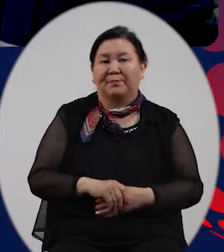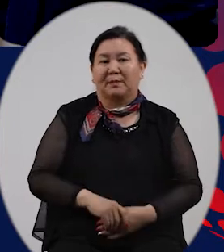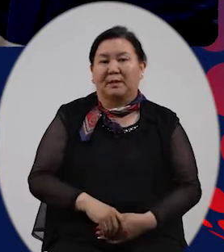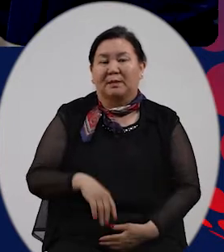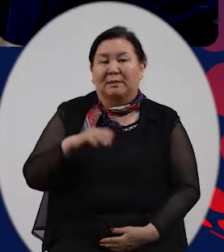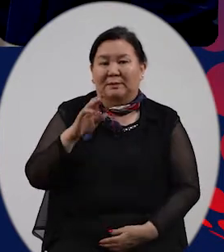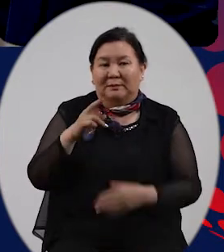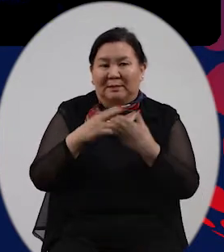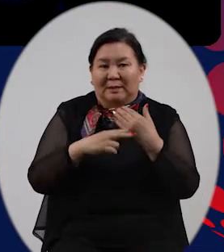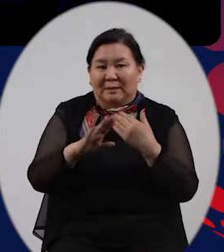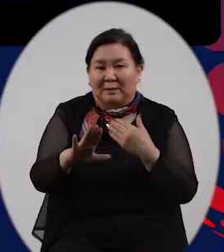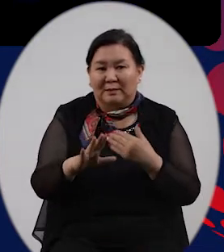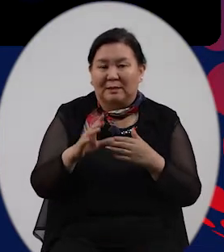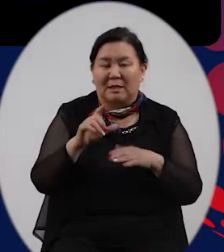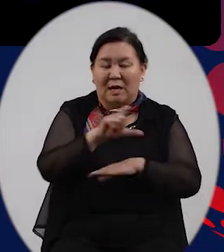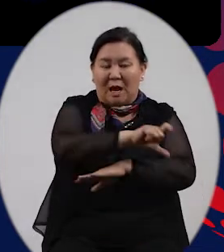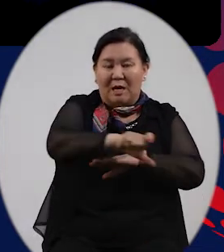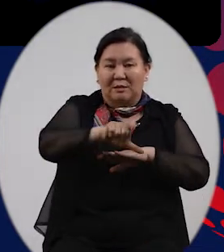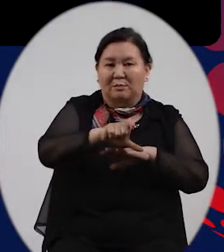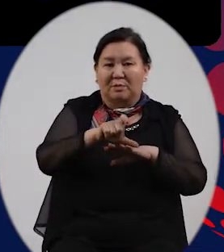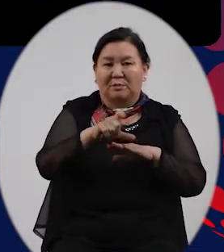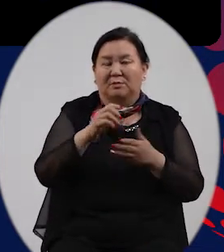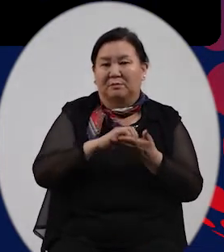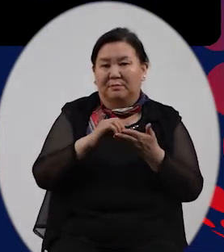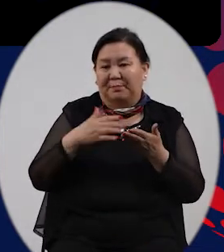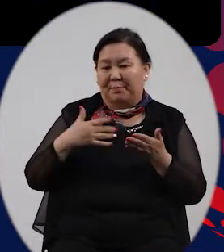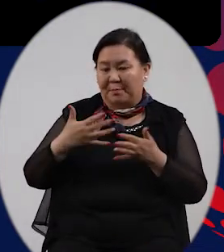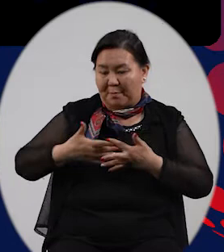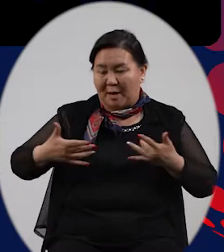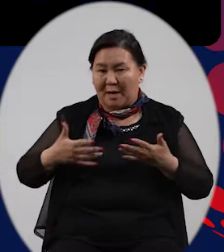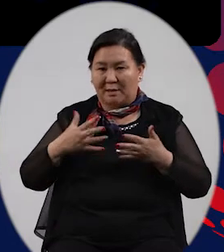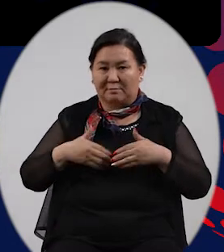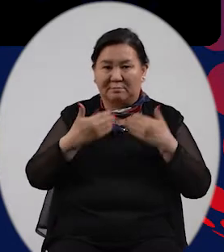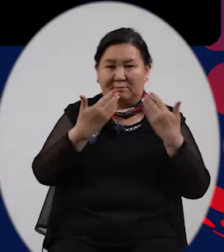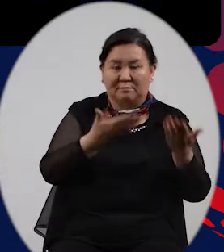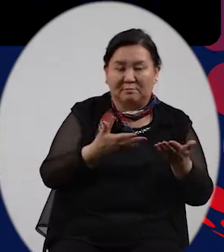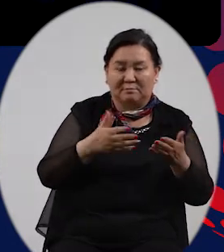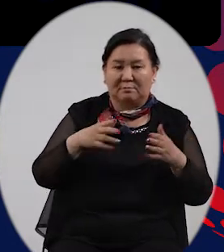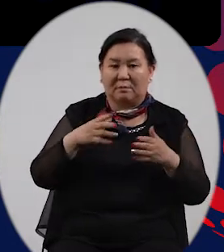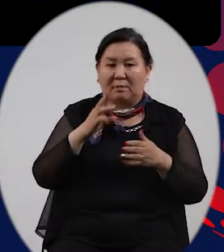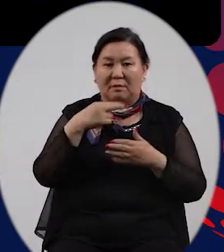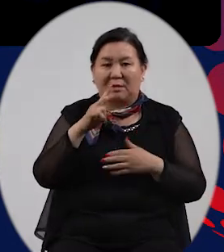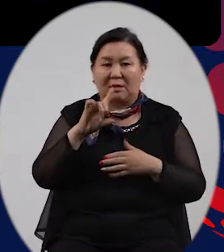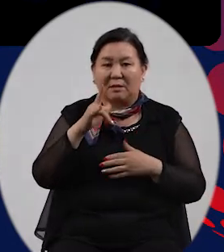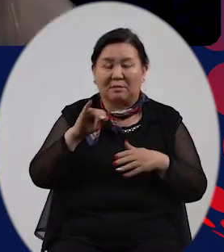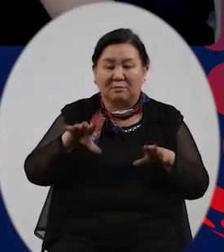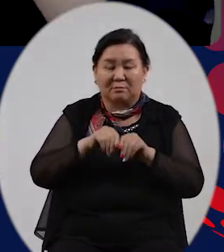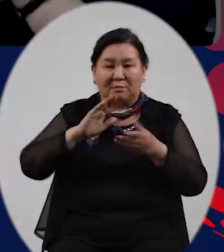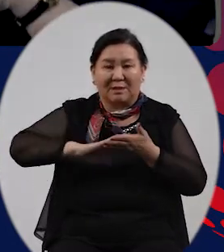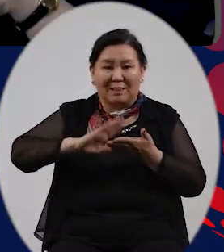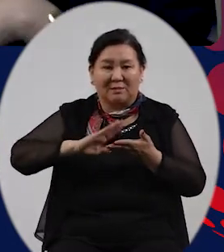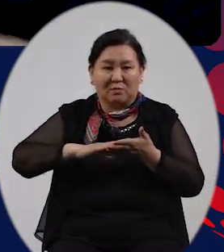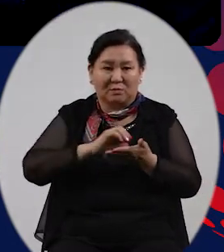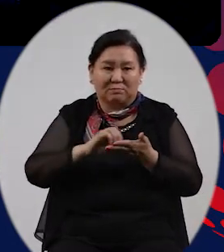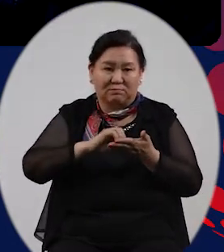За үүнээс цаашлаад экспортын мэдүүлэгтэй бол бид нар бараа бүтээгдэхүүнийхээ талаар дэлгэрэнгүй одоо танилцуулгыг энэ дээр оруулж